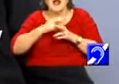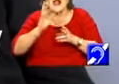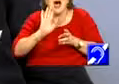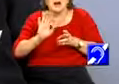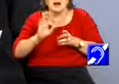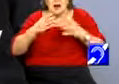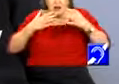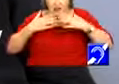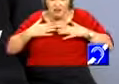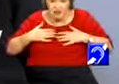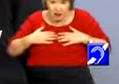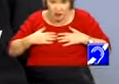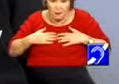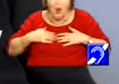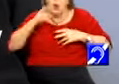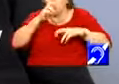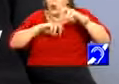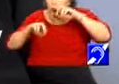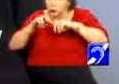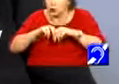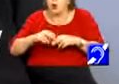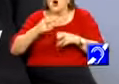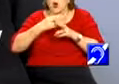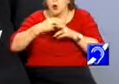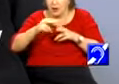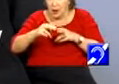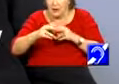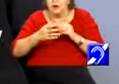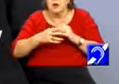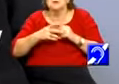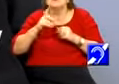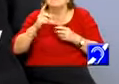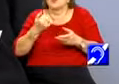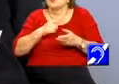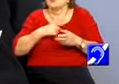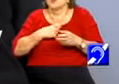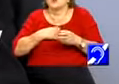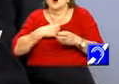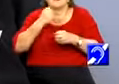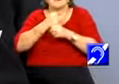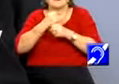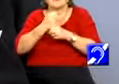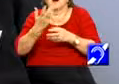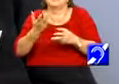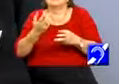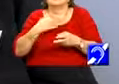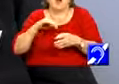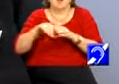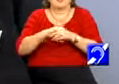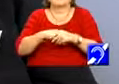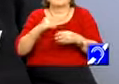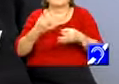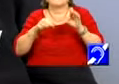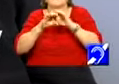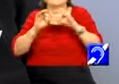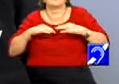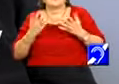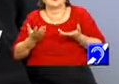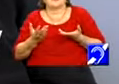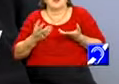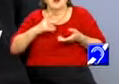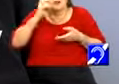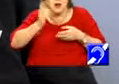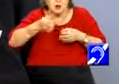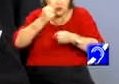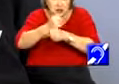un screening cum se dorește, acest lucru nu are cum să se facă de către personal sanitar. Trebuie să se facă de